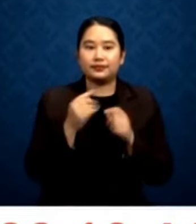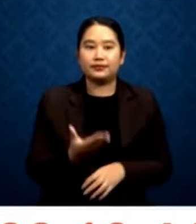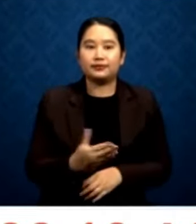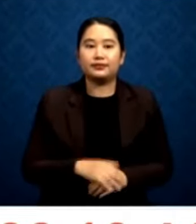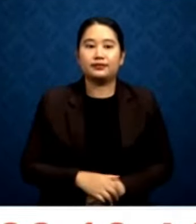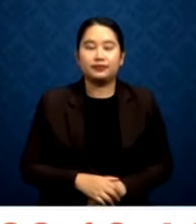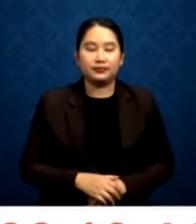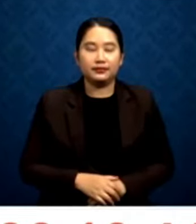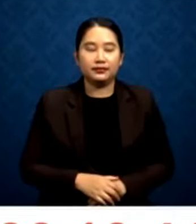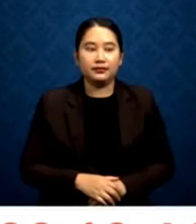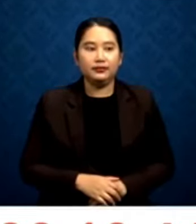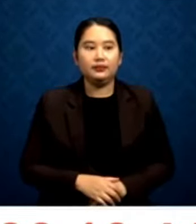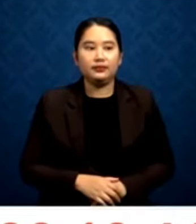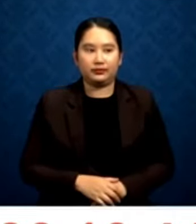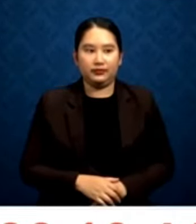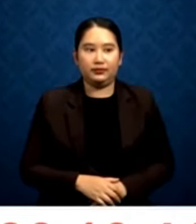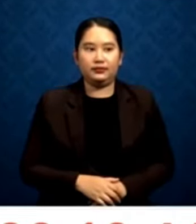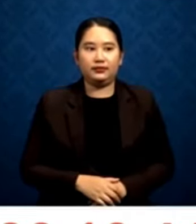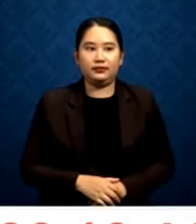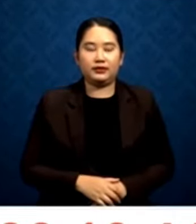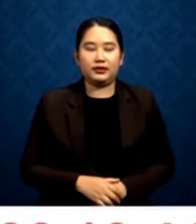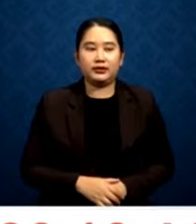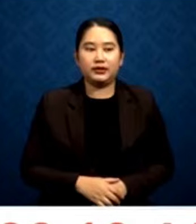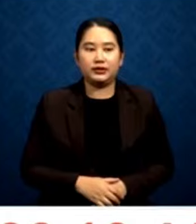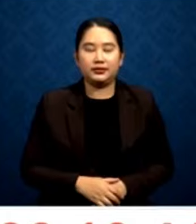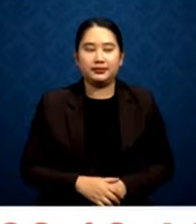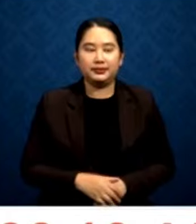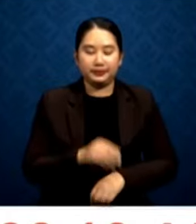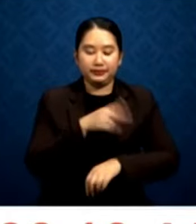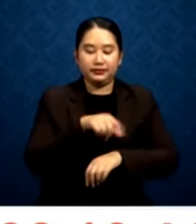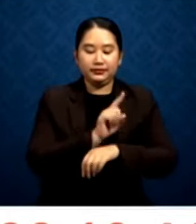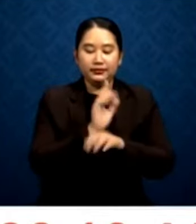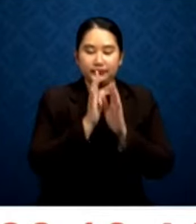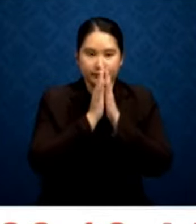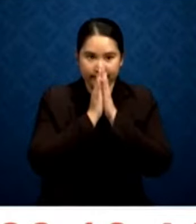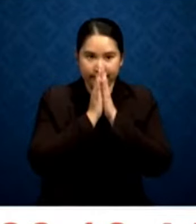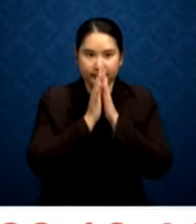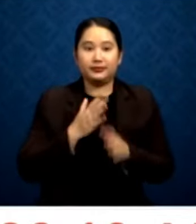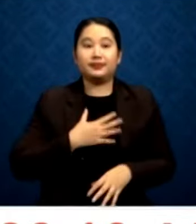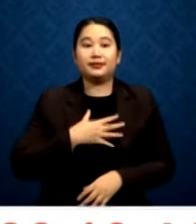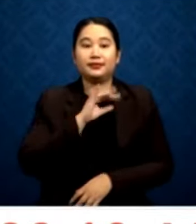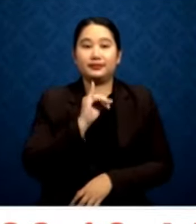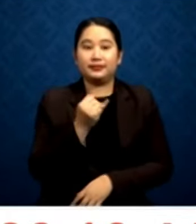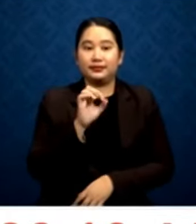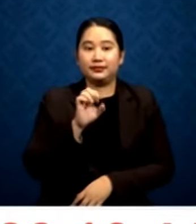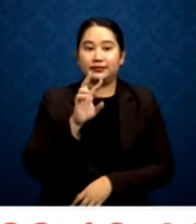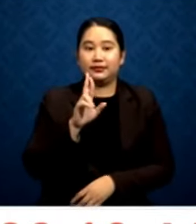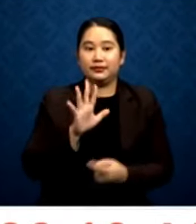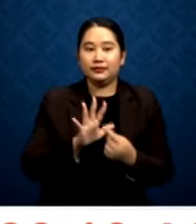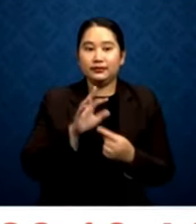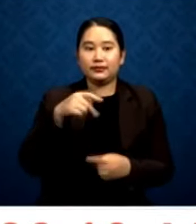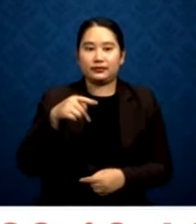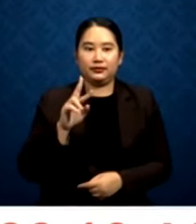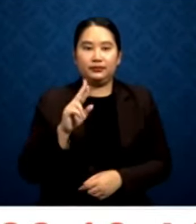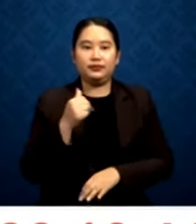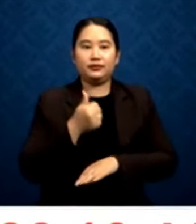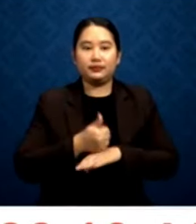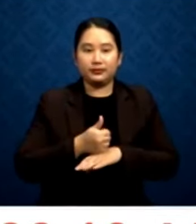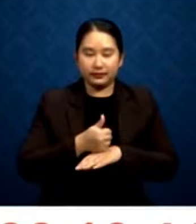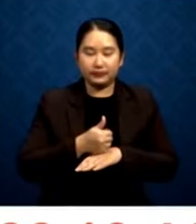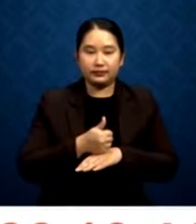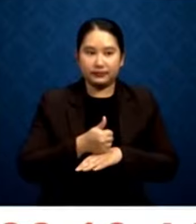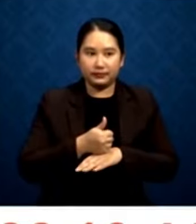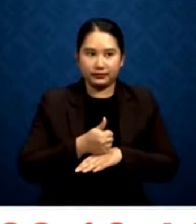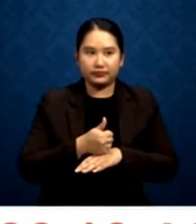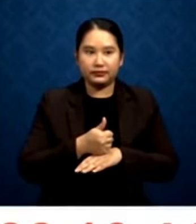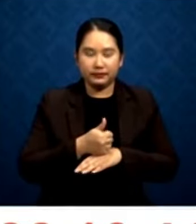ริบ ดิฉันจิรพอนศิธพร่ย์ รัฐมตรีประจำสำนักน